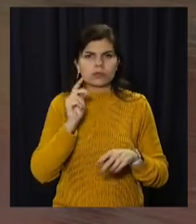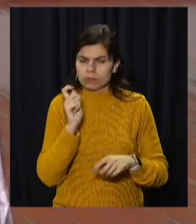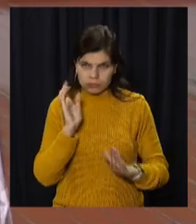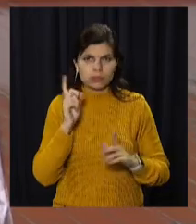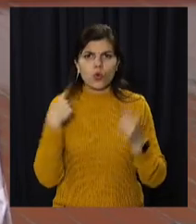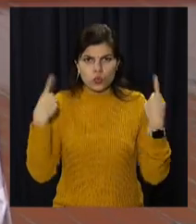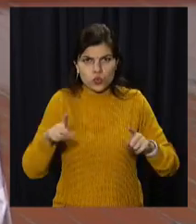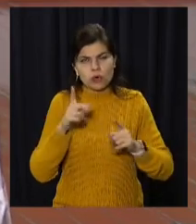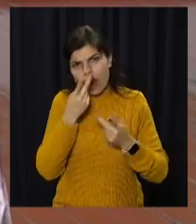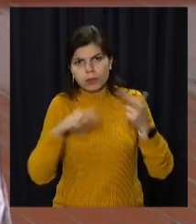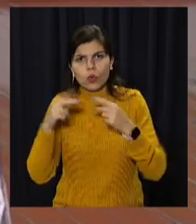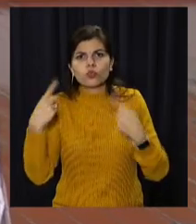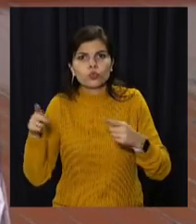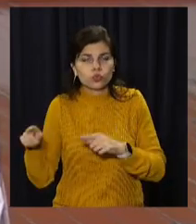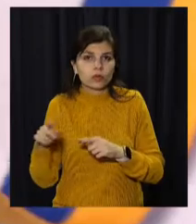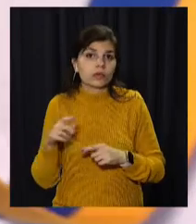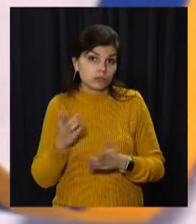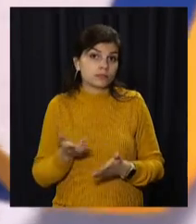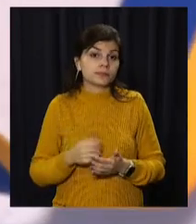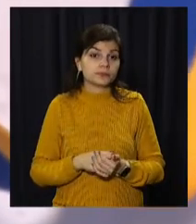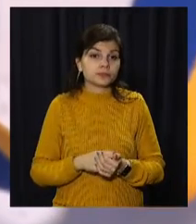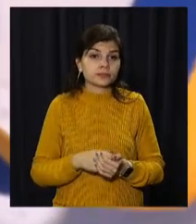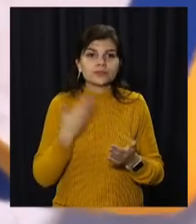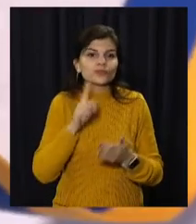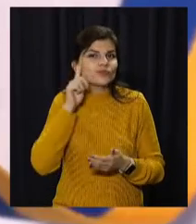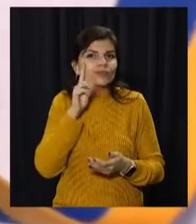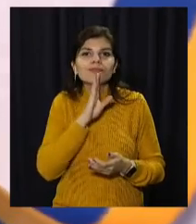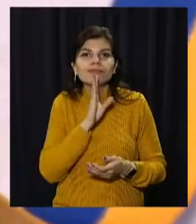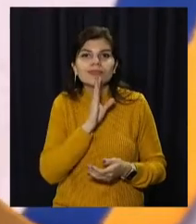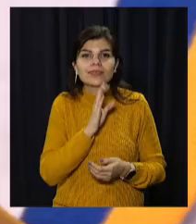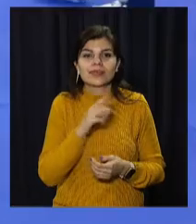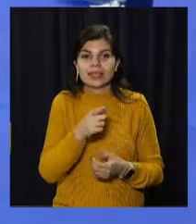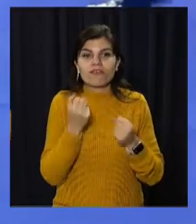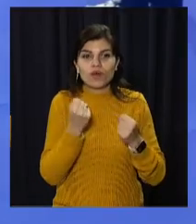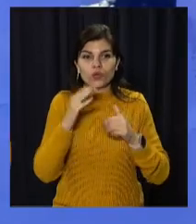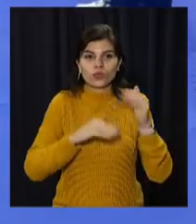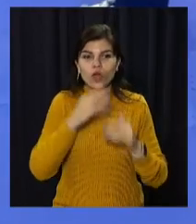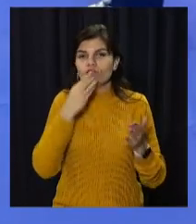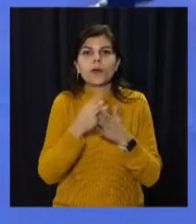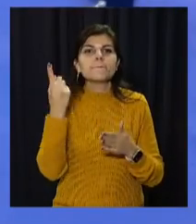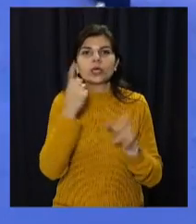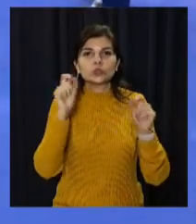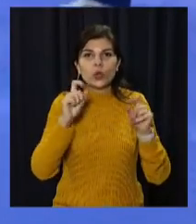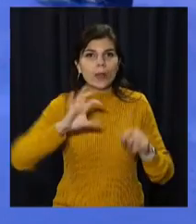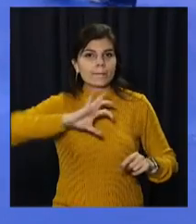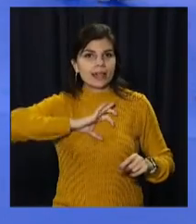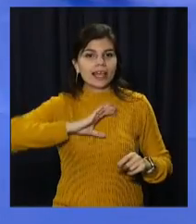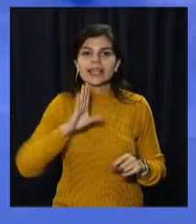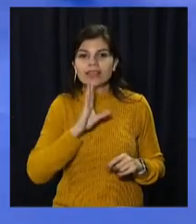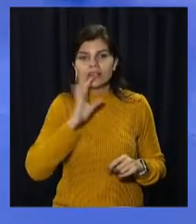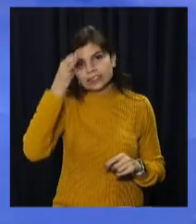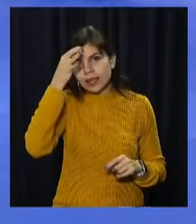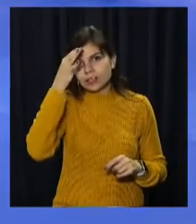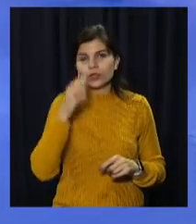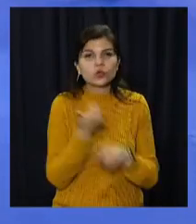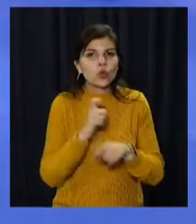бой. Зовсім юна Анастасія Твердовська тримає в руках свою першу золоту медаль. Дівчина згадує, дуже хвилювалася,